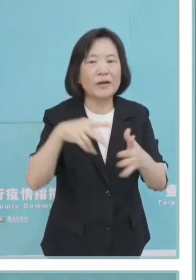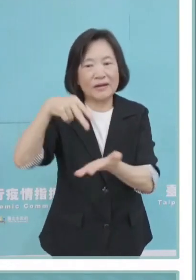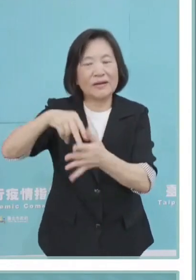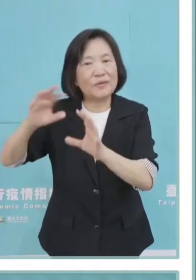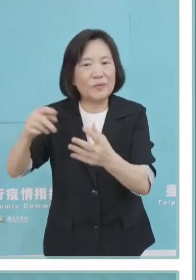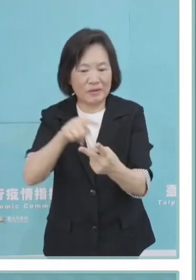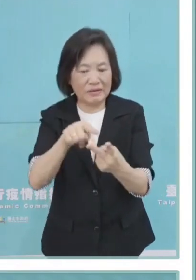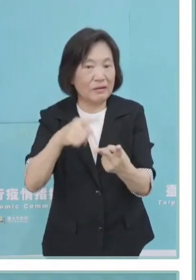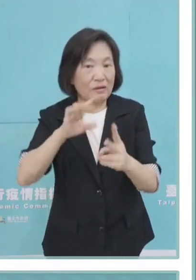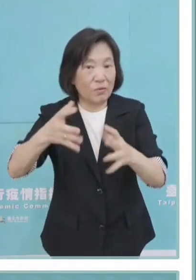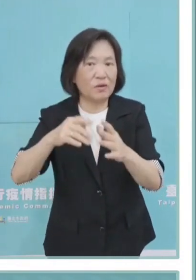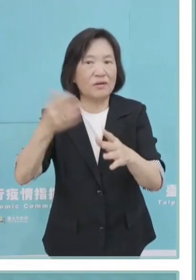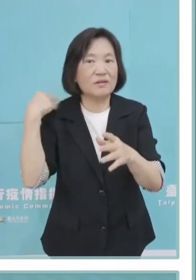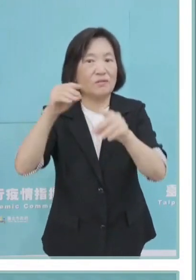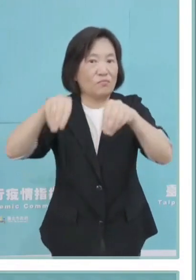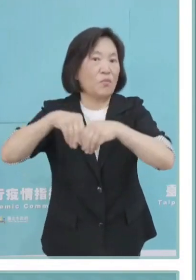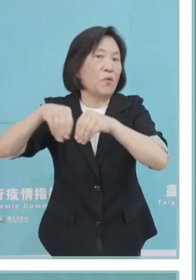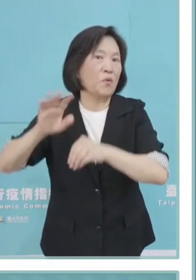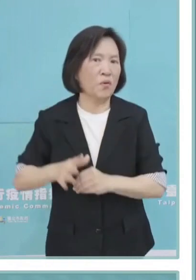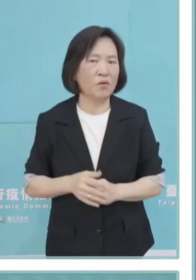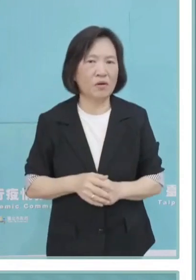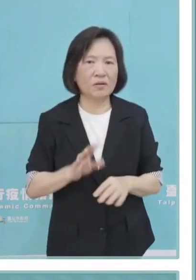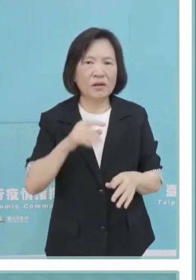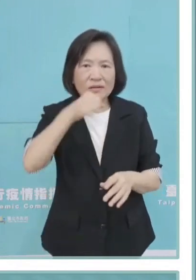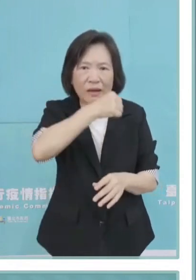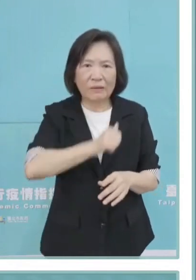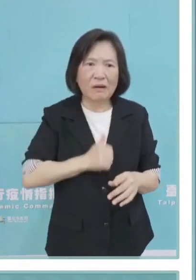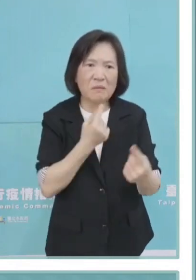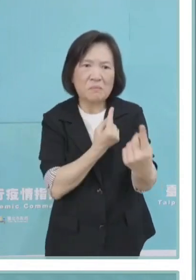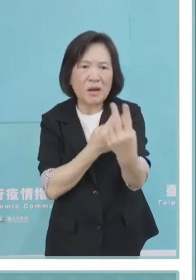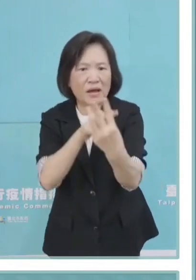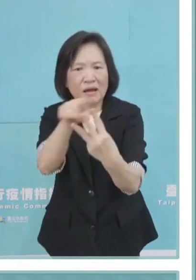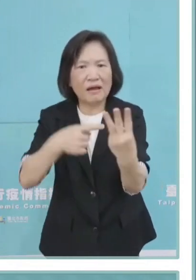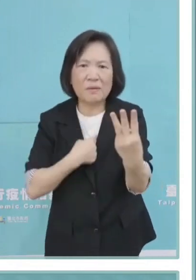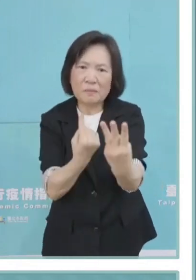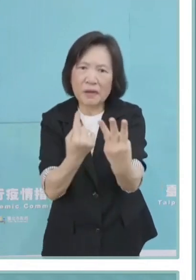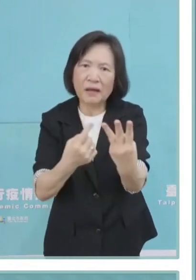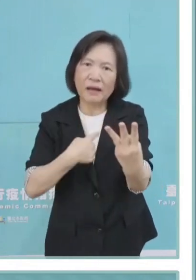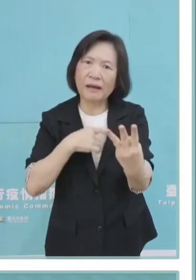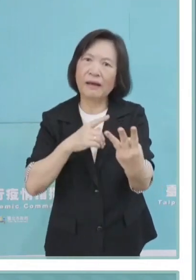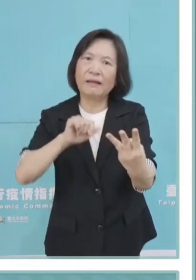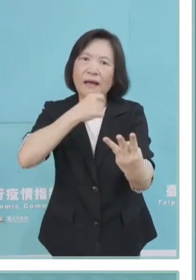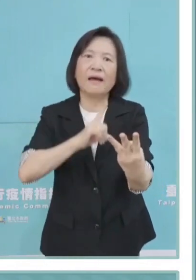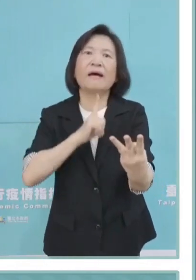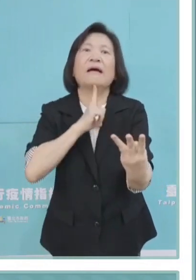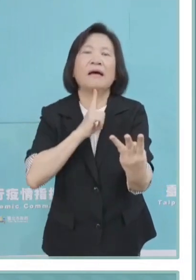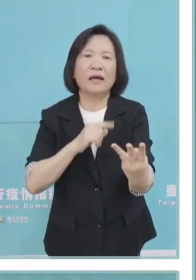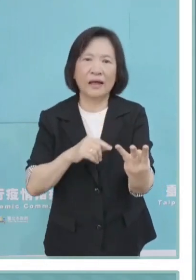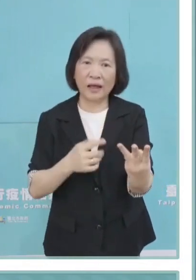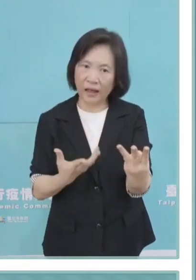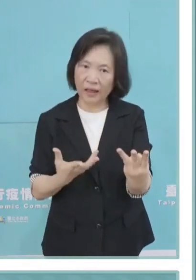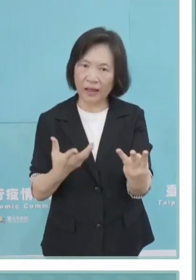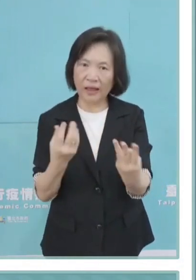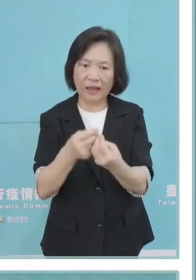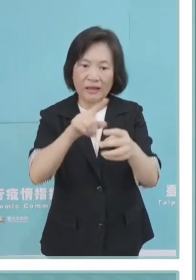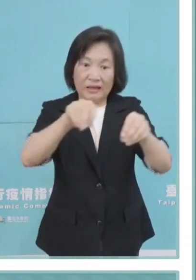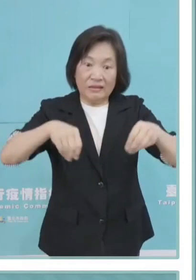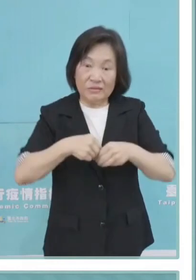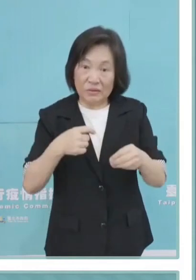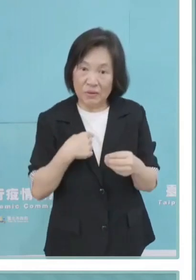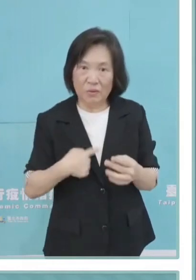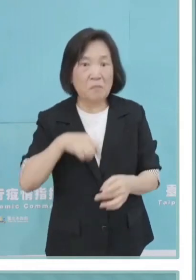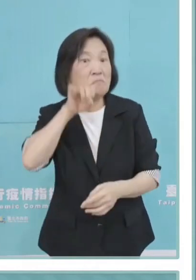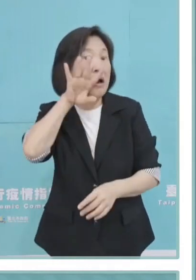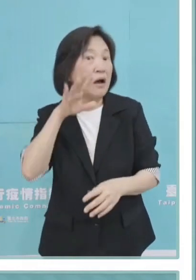其实也都有就是要捐给台湾疫苗，但是台湾其实相比这些国家相对的富裕，那台湾对于这个部分应该骄傲